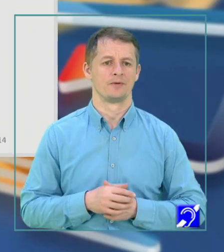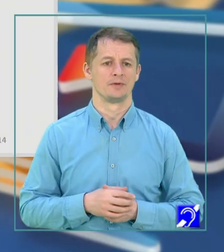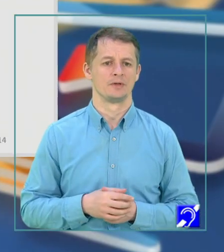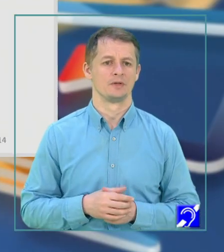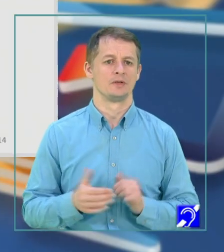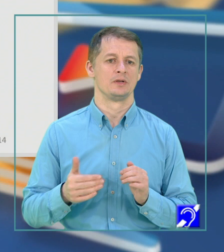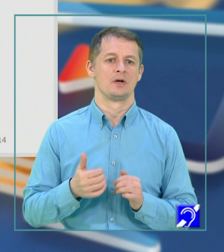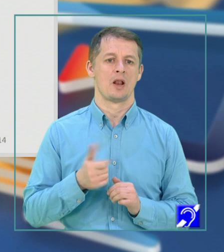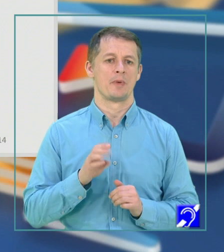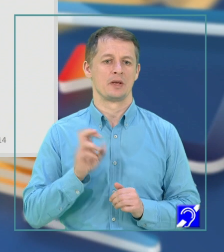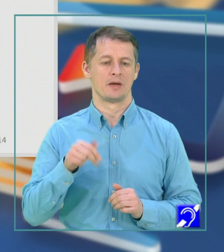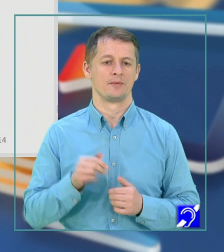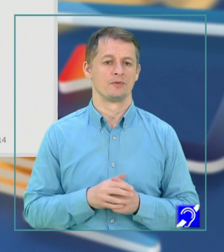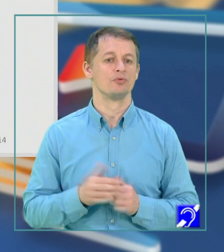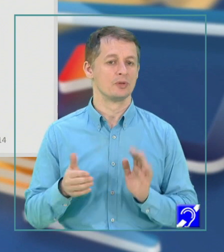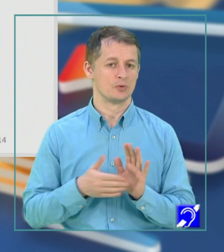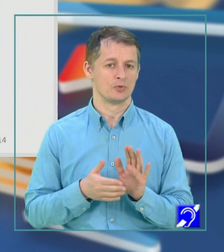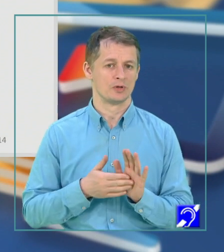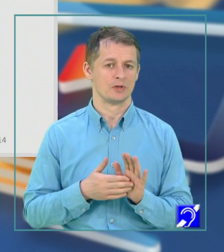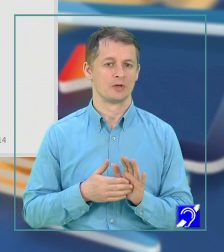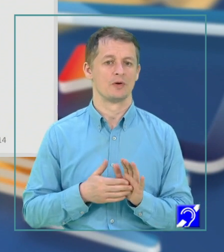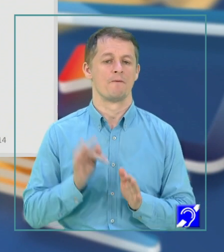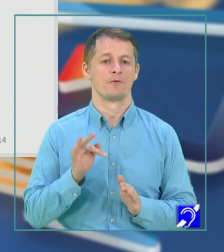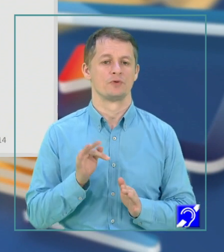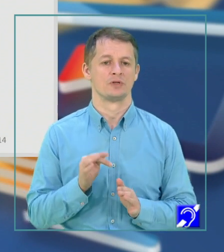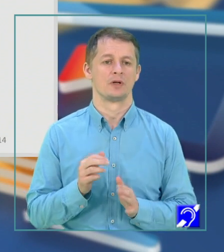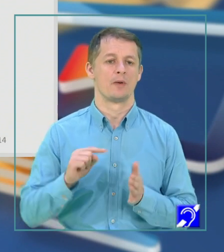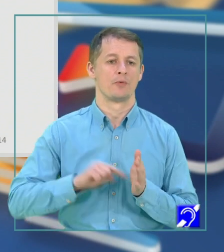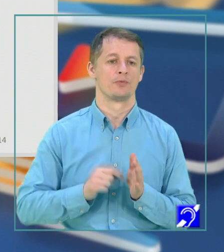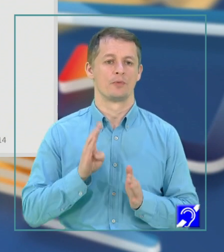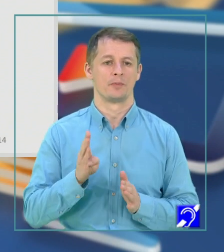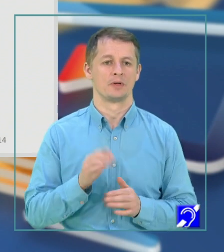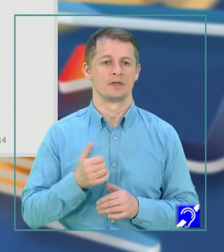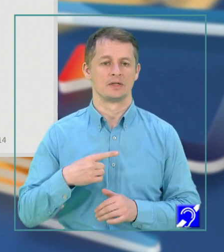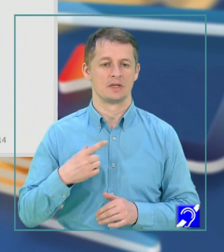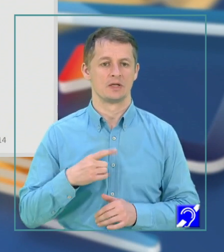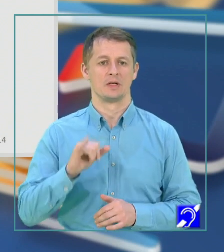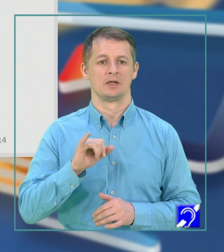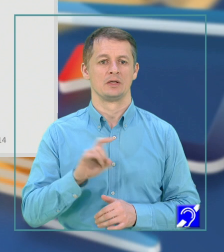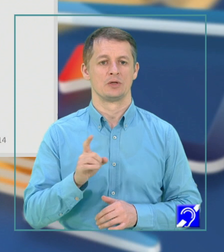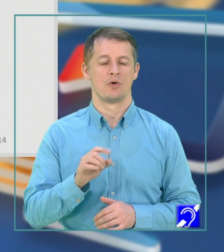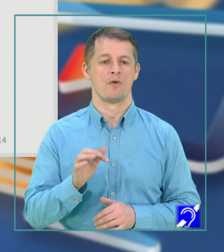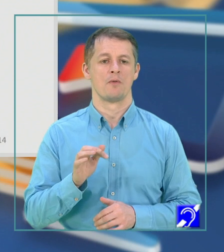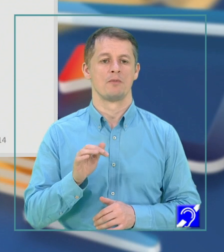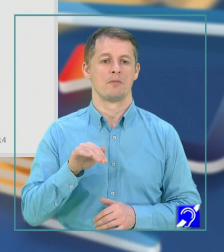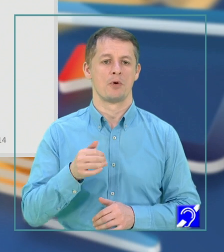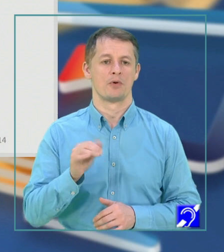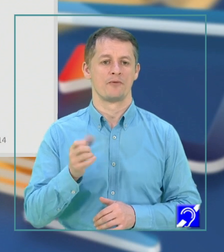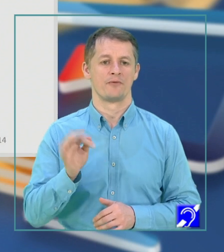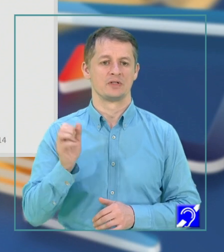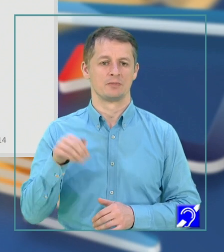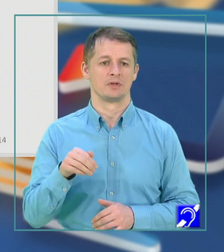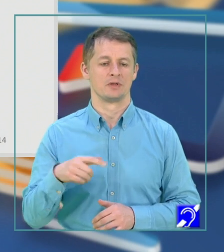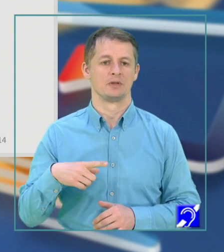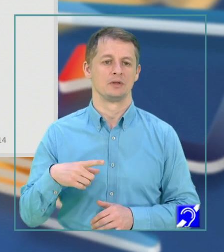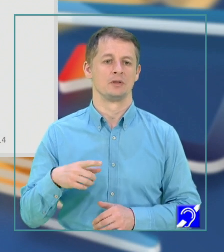să demonstrăm că funcția definită la punctul B este izomorfism de grupuri. Pentru asta trebuie să ne